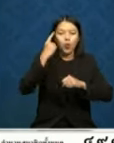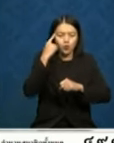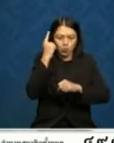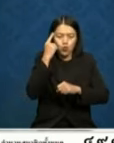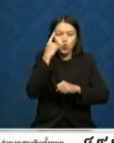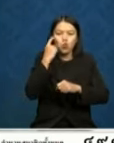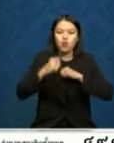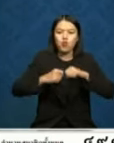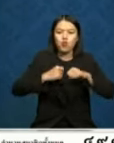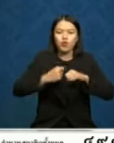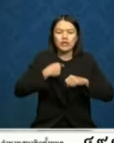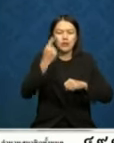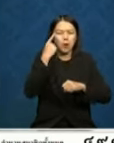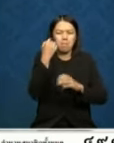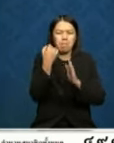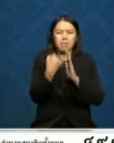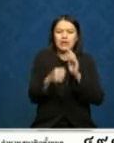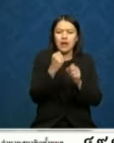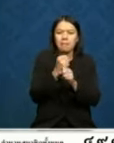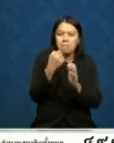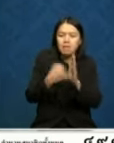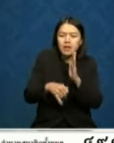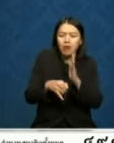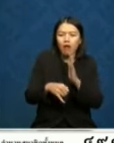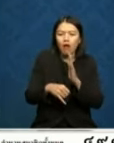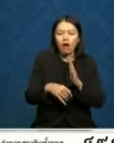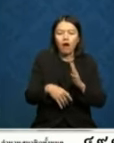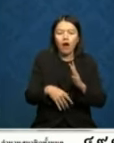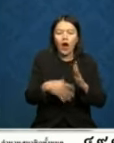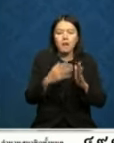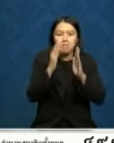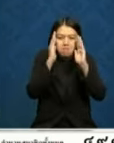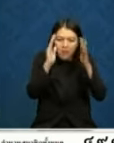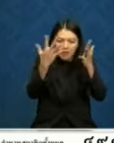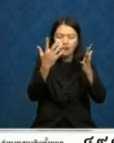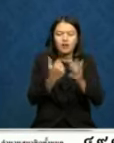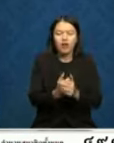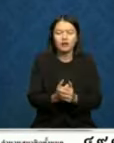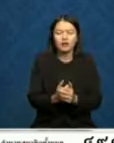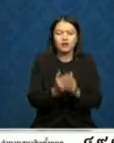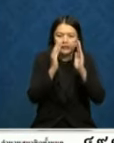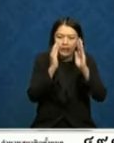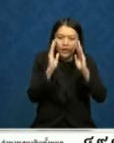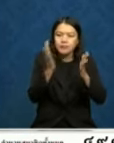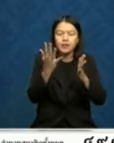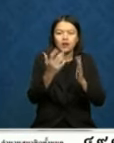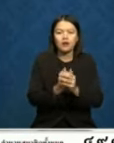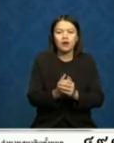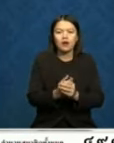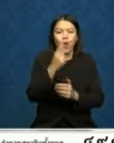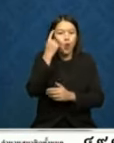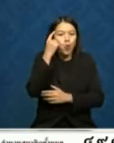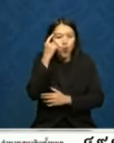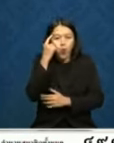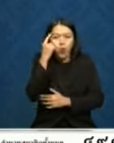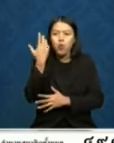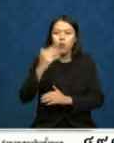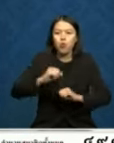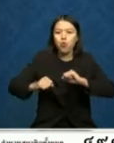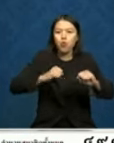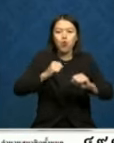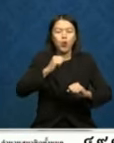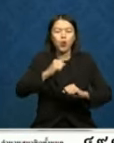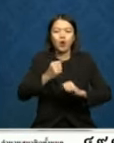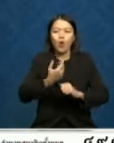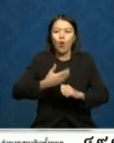ชนคนหนุ่มสาวหลายเรื่องของการพลาดพลั้งไปนั้นเนี่ยอย่าเรียกว่าเจตนาเลยครับเป็นความไม่รู้รู้เท่าไม่ถึงการห